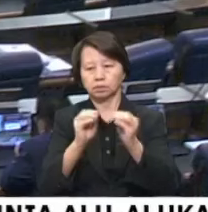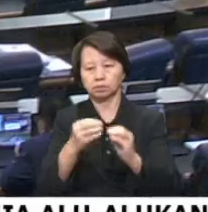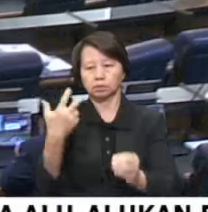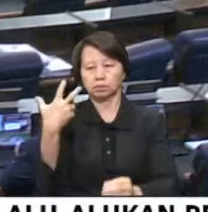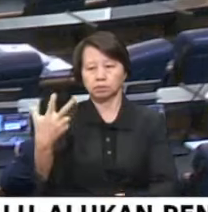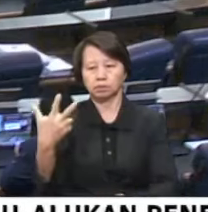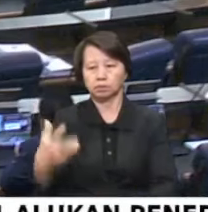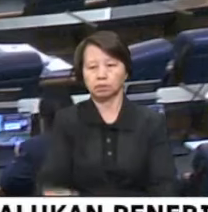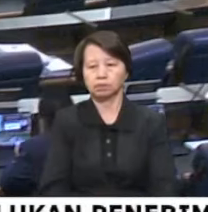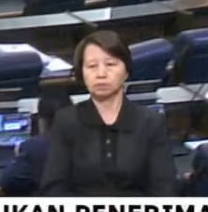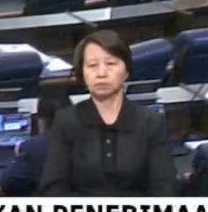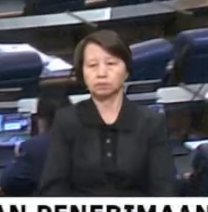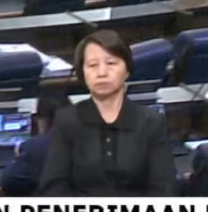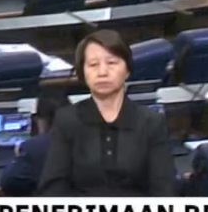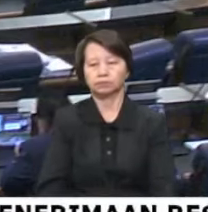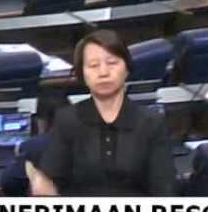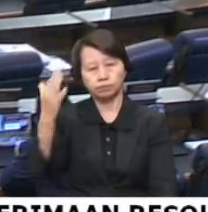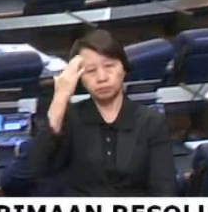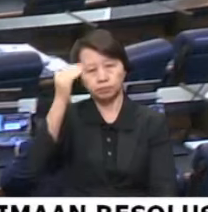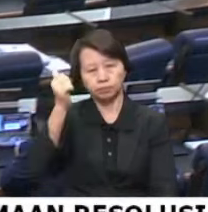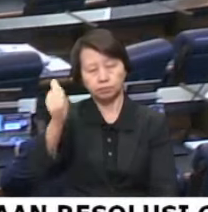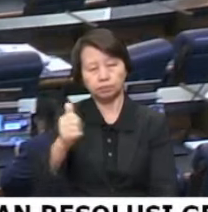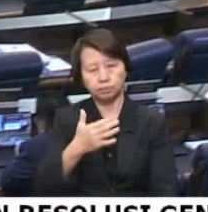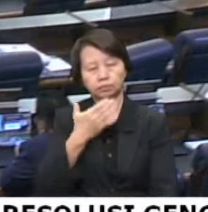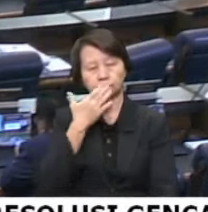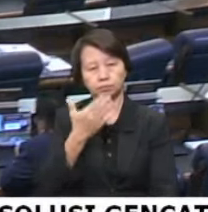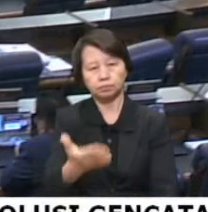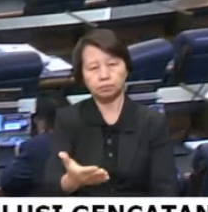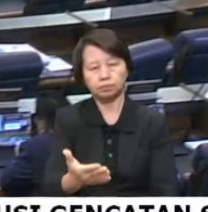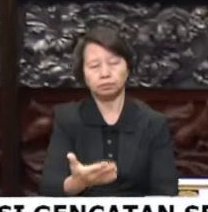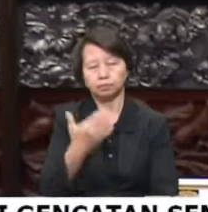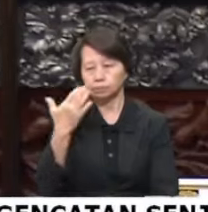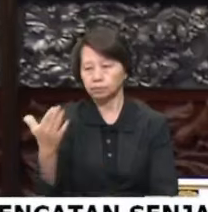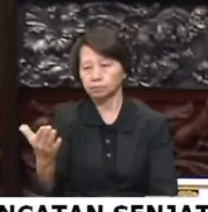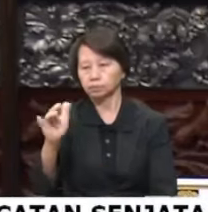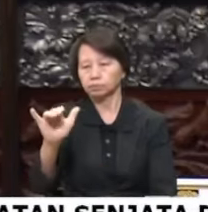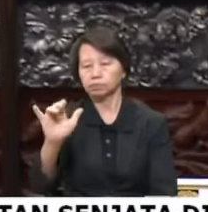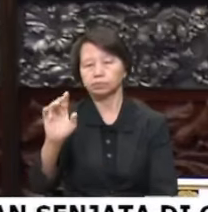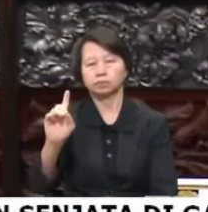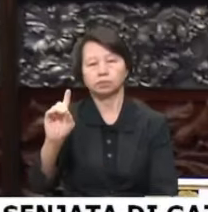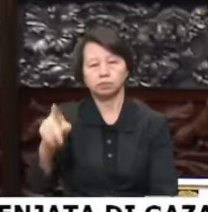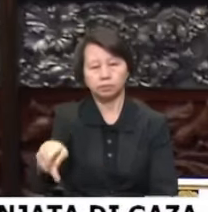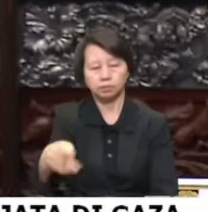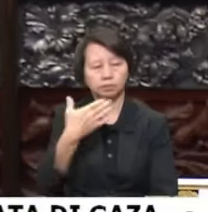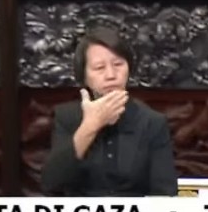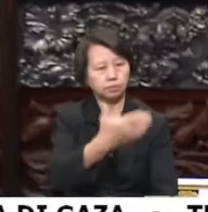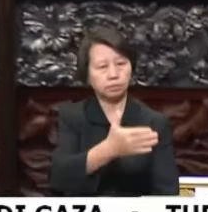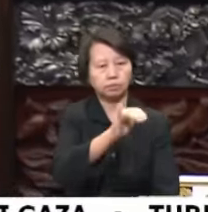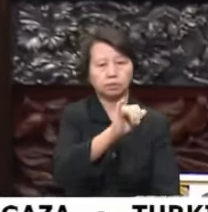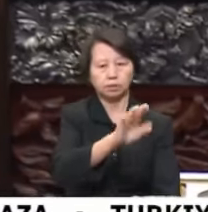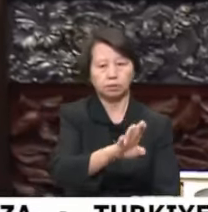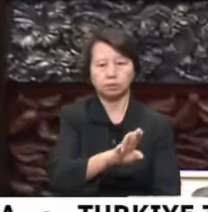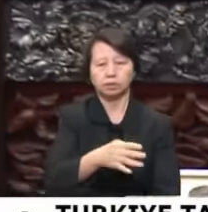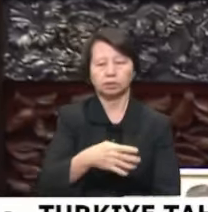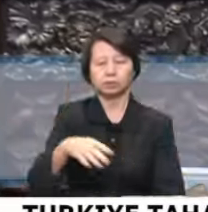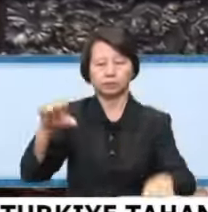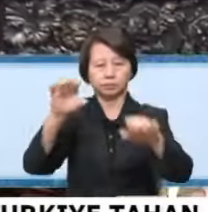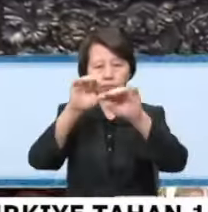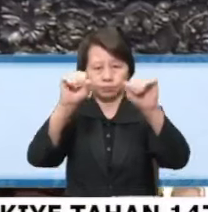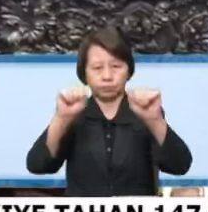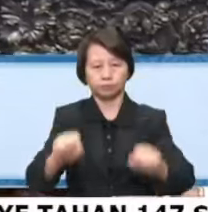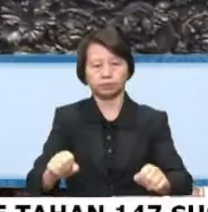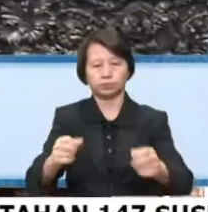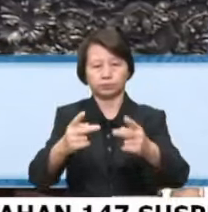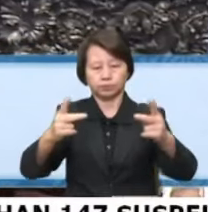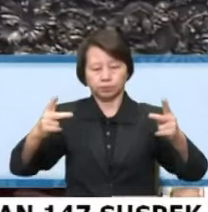Waalaikumsalam warahmatullahi wabarakatuh. Terima kasih Puan Yang Dipertua, terima kasih Yang Berhormat. Untuk makluman Ahli Berhormat, sistem saringan kawasan